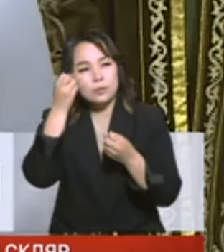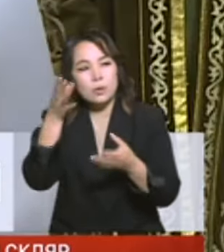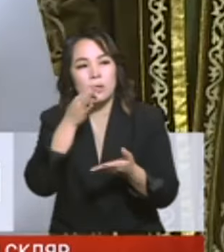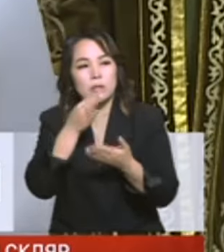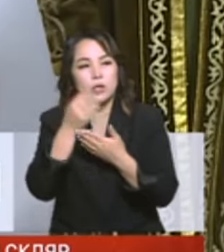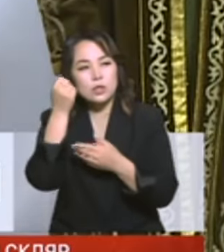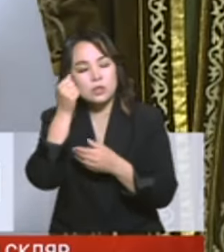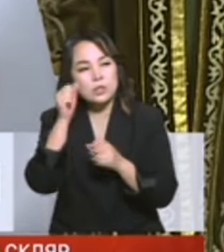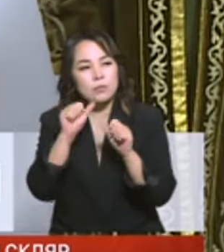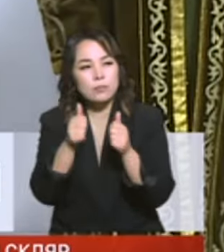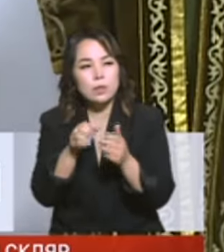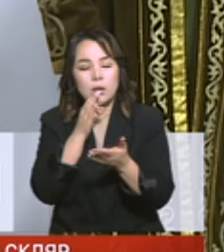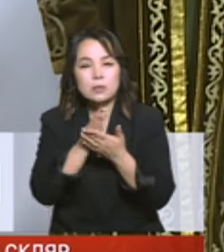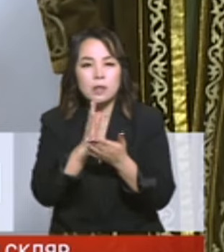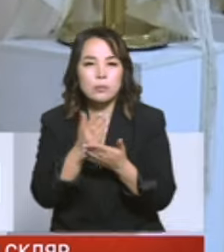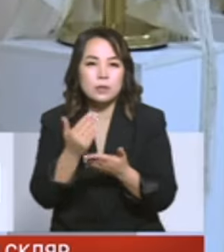зерттеушілер.